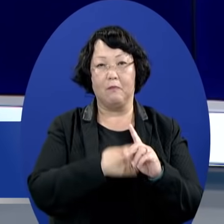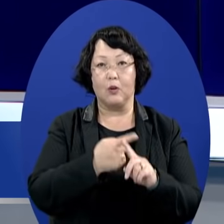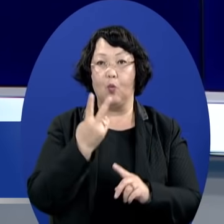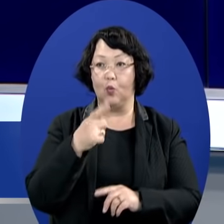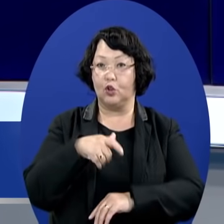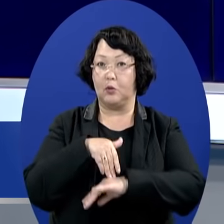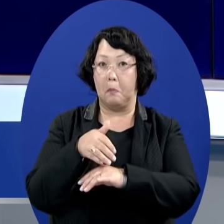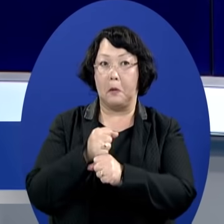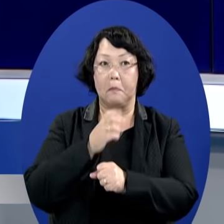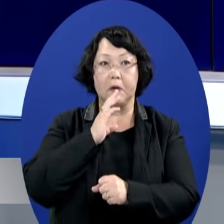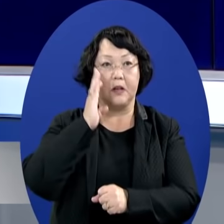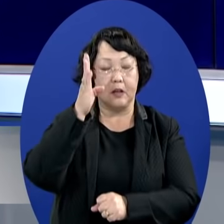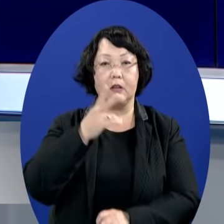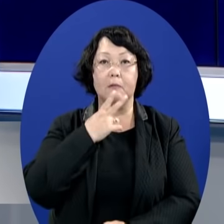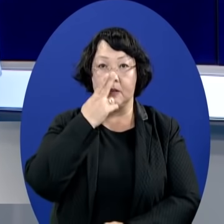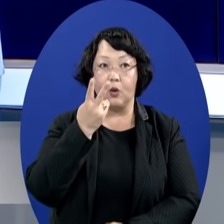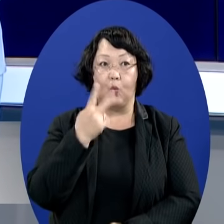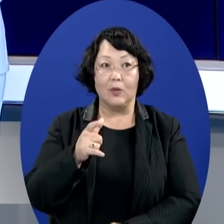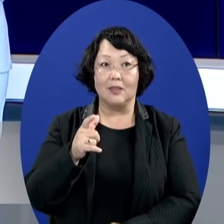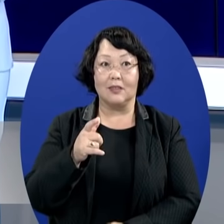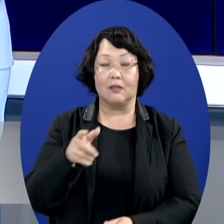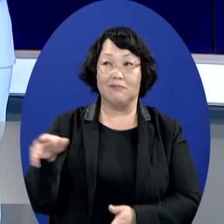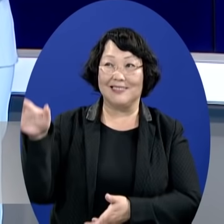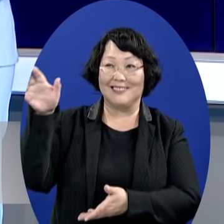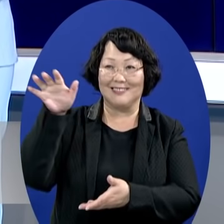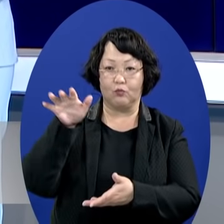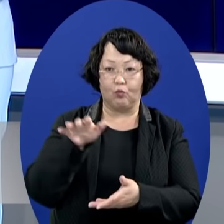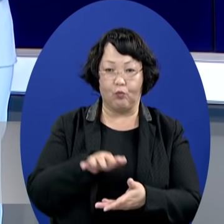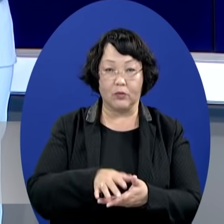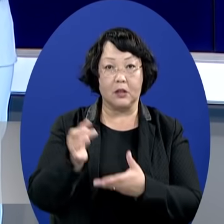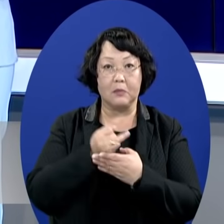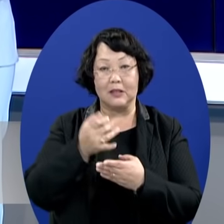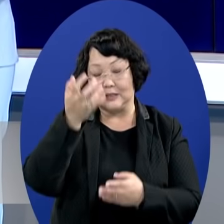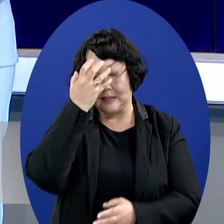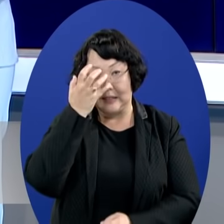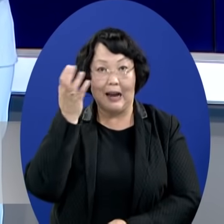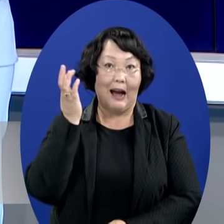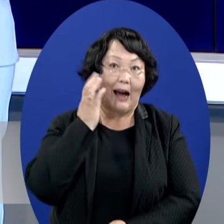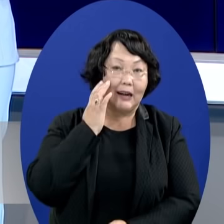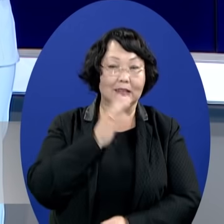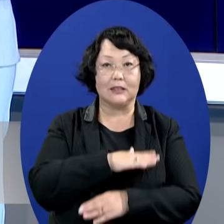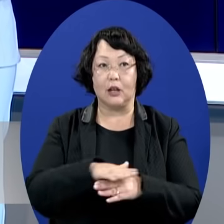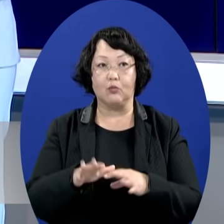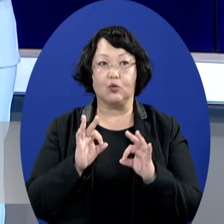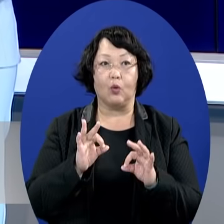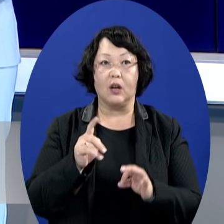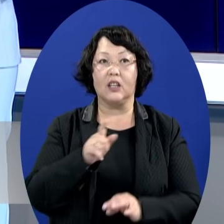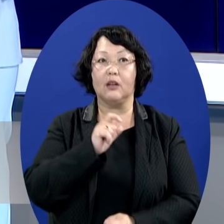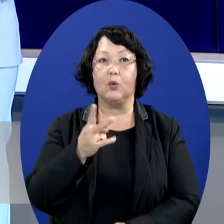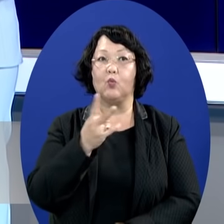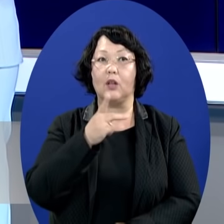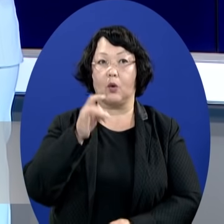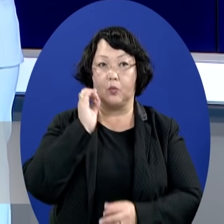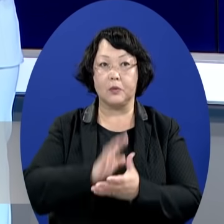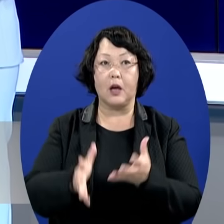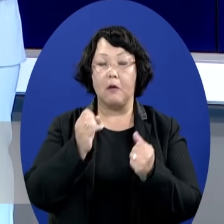өөрөөр хэлбэл ирээдүйд шатхууны нийлүүлэлт саарах нь тодорхой байсан учраас импортлогч засгийн газар урьдчилаад хэвийн үнээр нь худалдаж хор 2018